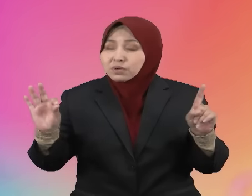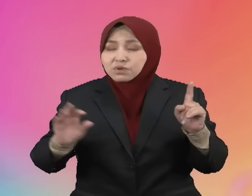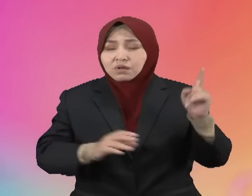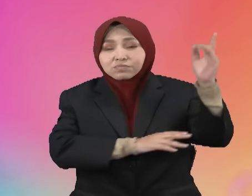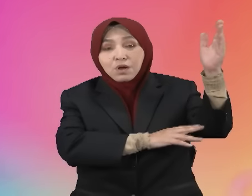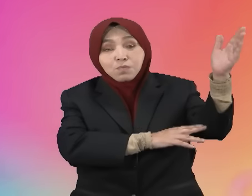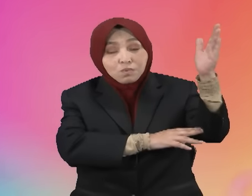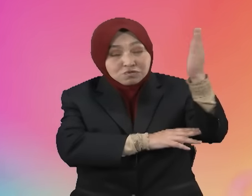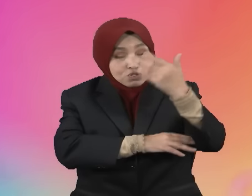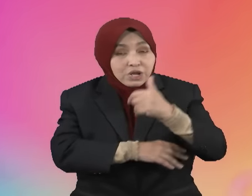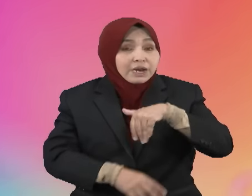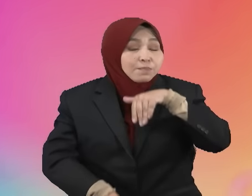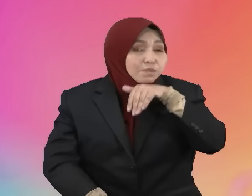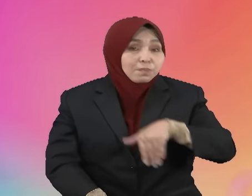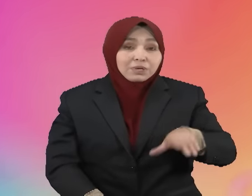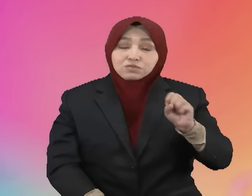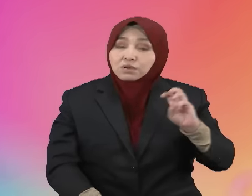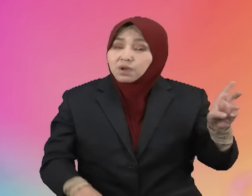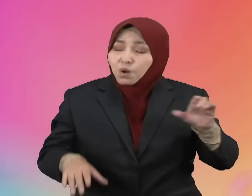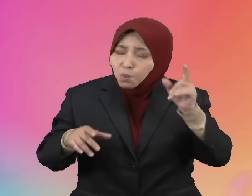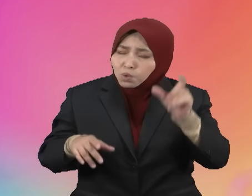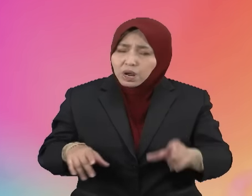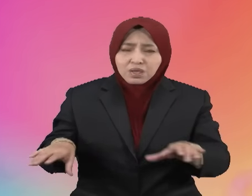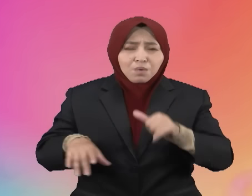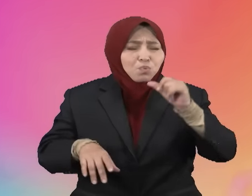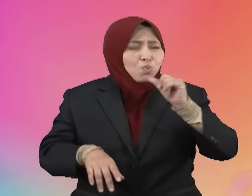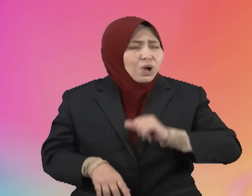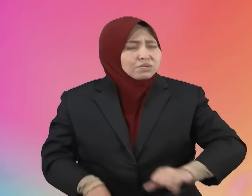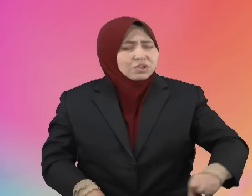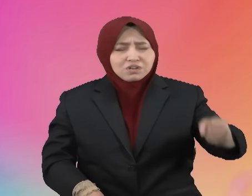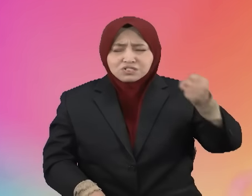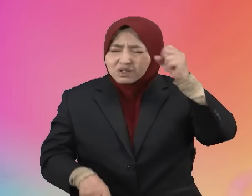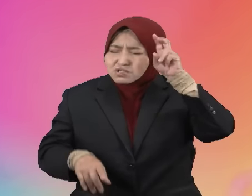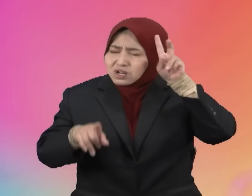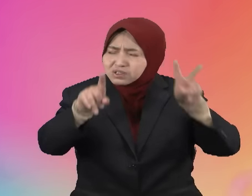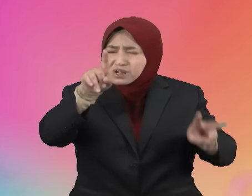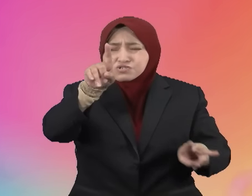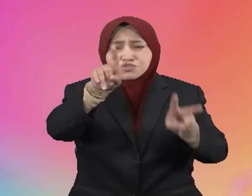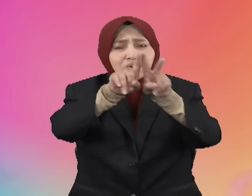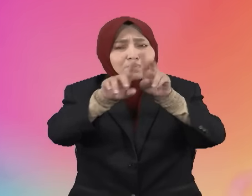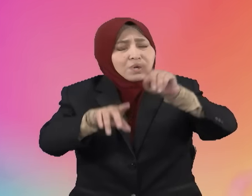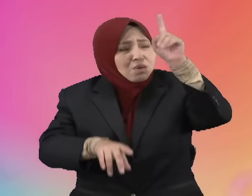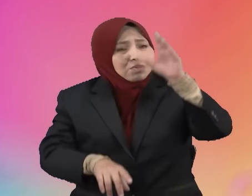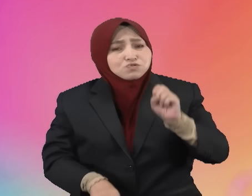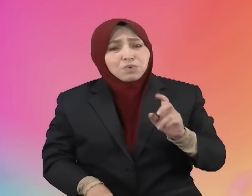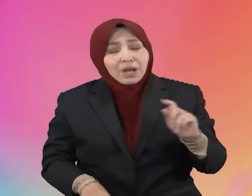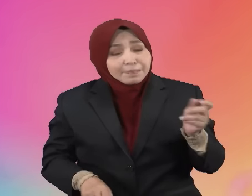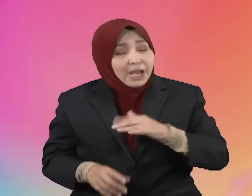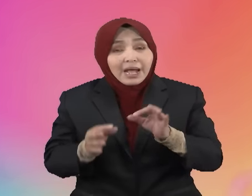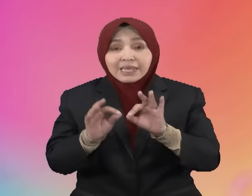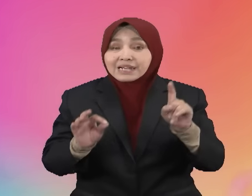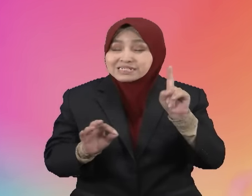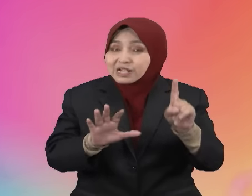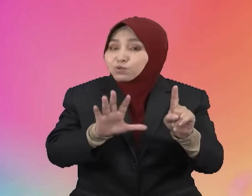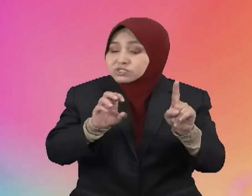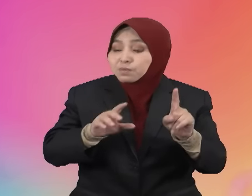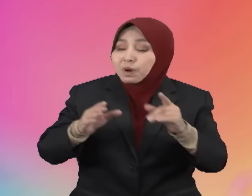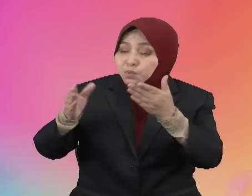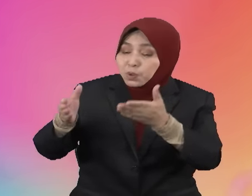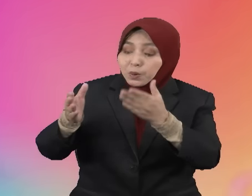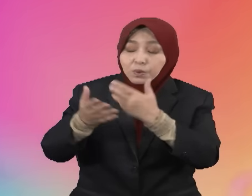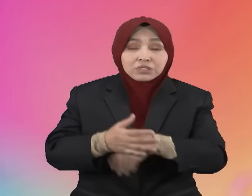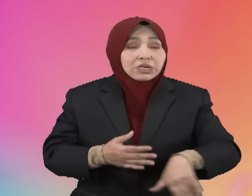alaihi wasallam terhadap orang yang melakukan syirik ataupun dosa kepada Allah Subhanahu wa taala. Diikuti pada ayat yang ke-150, kesaksian